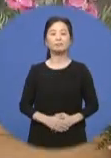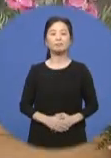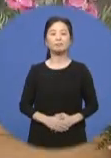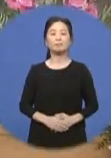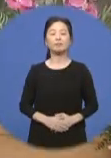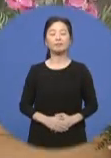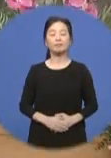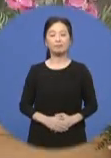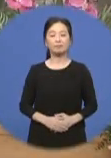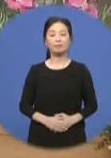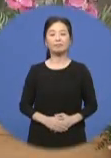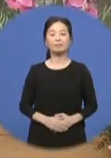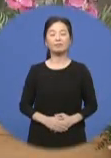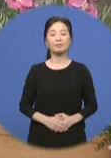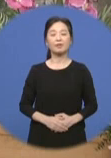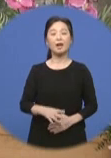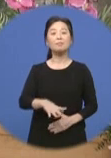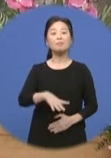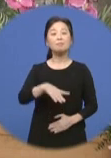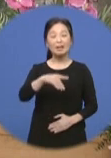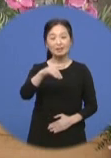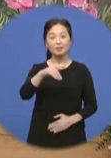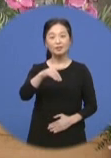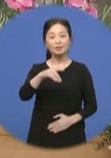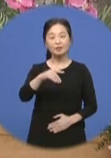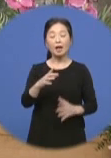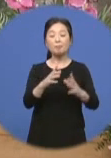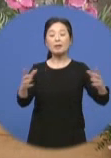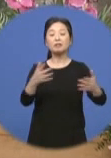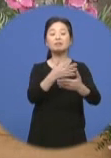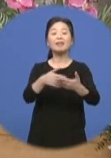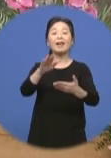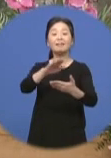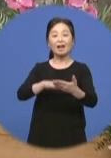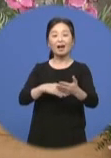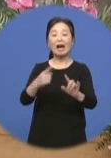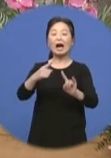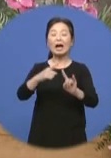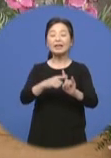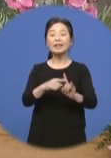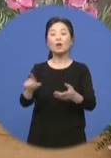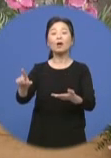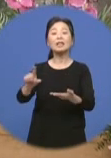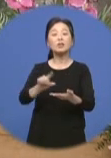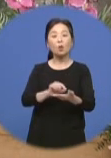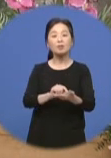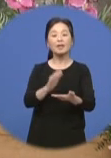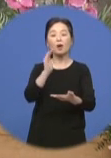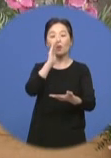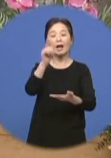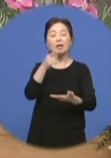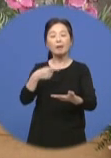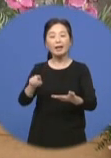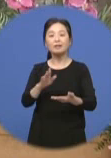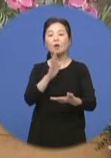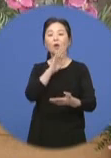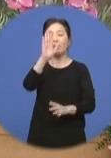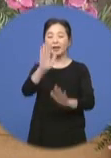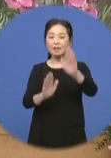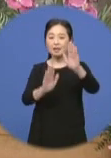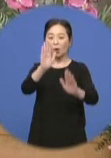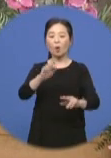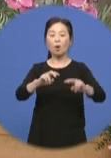紀の国21、前半はビッグデータや IT を活用して和歌山県の現状を分析